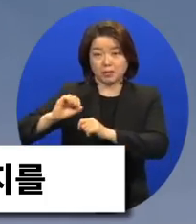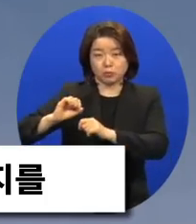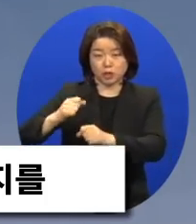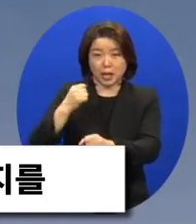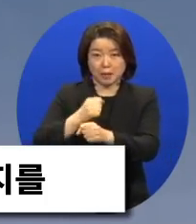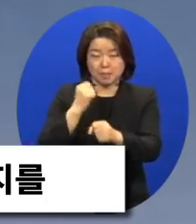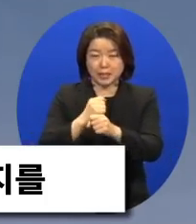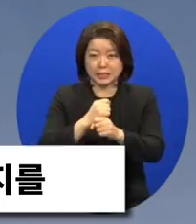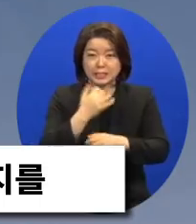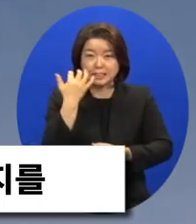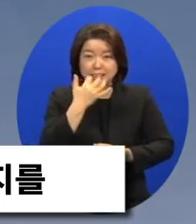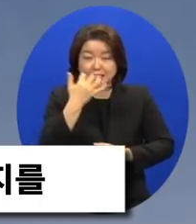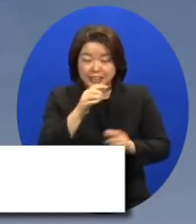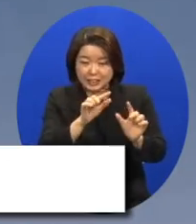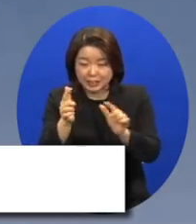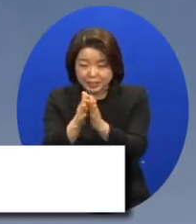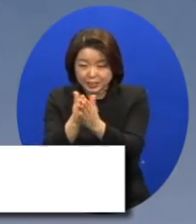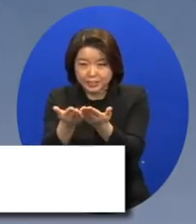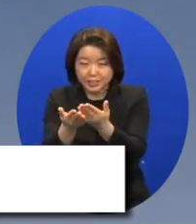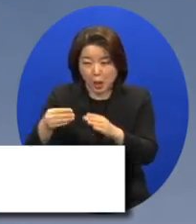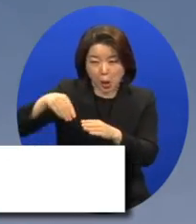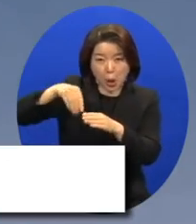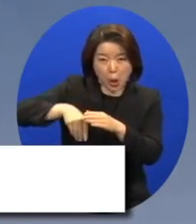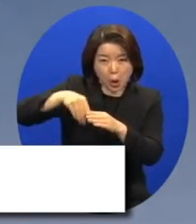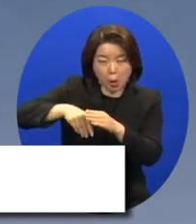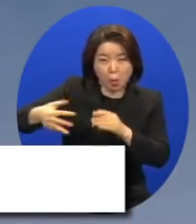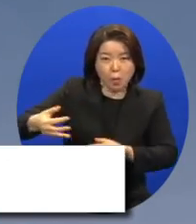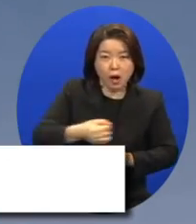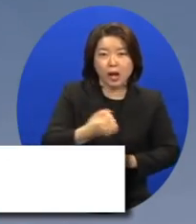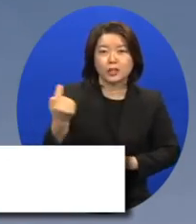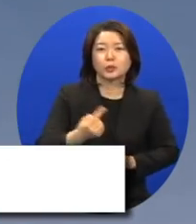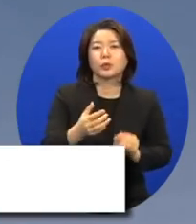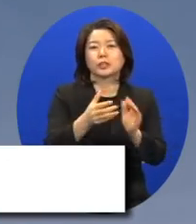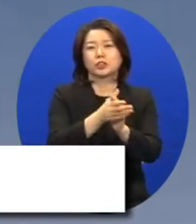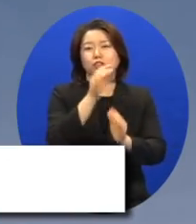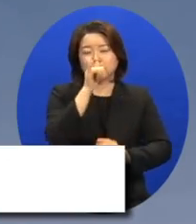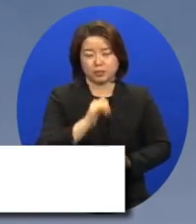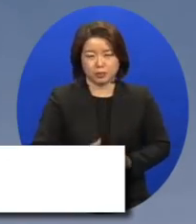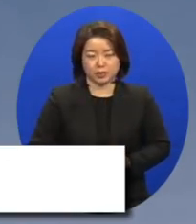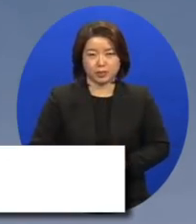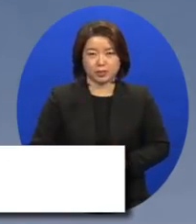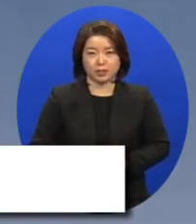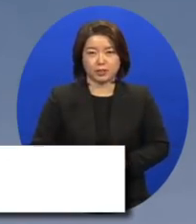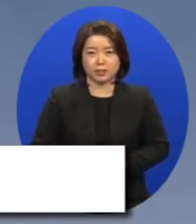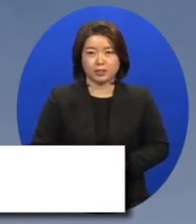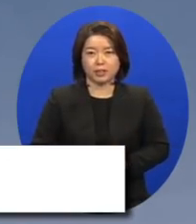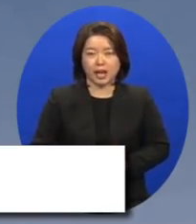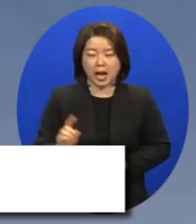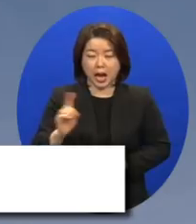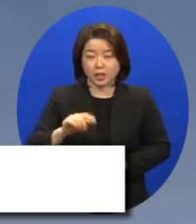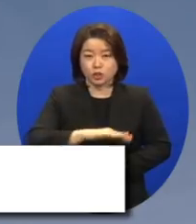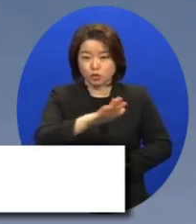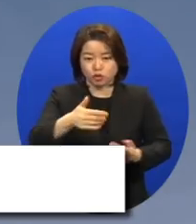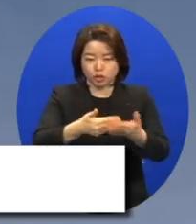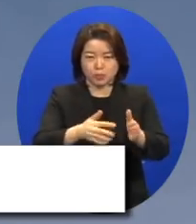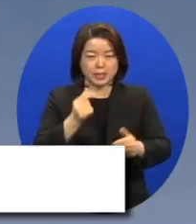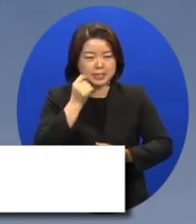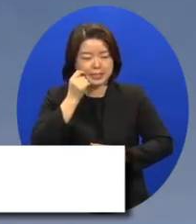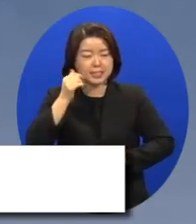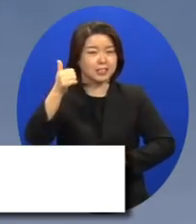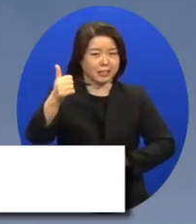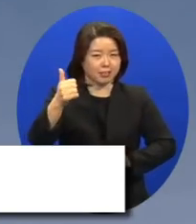포로로 잡지 를 그 가방에 다 가지고 오는 친구가 있었어 하여튼 우리 반해서 인기 체